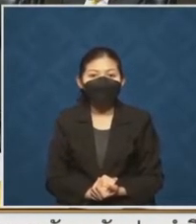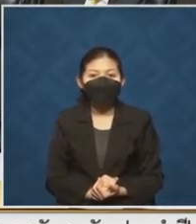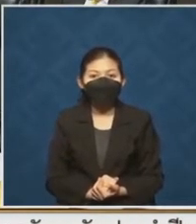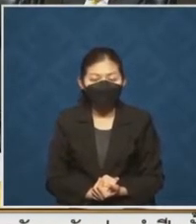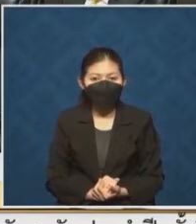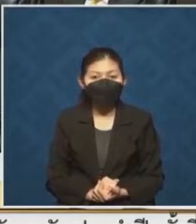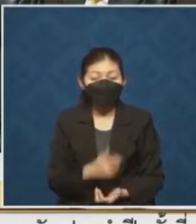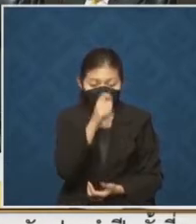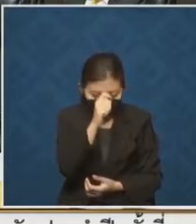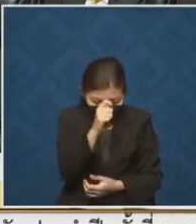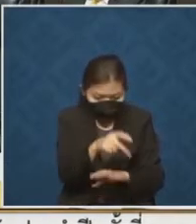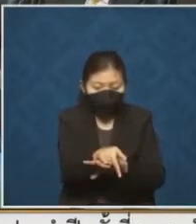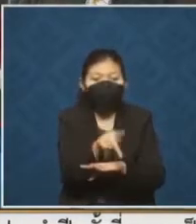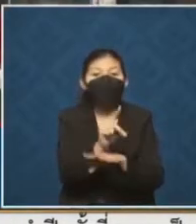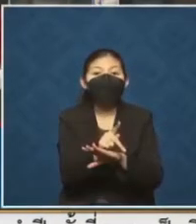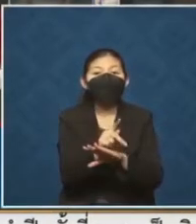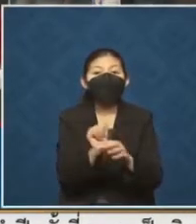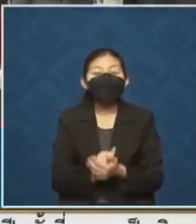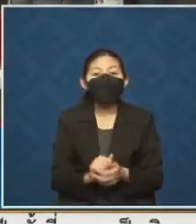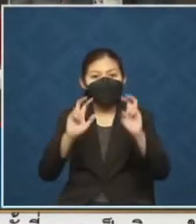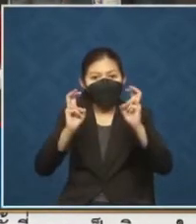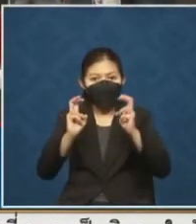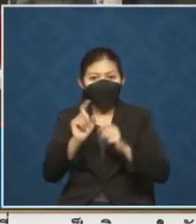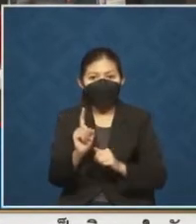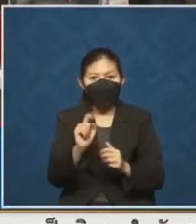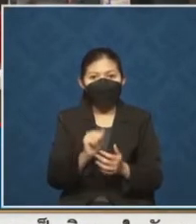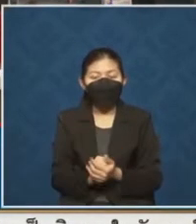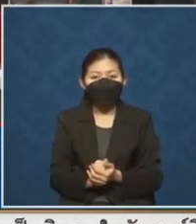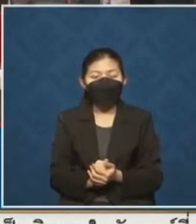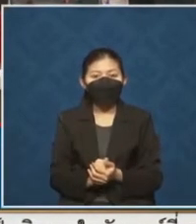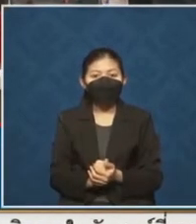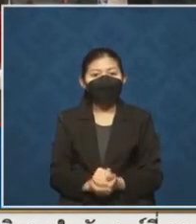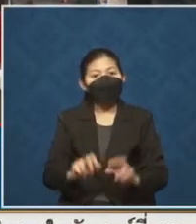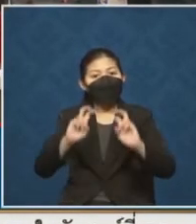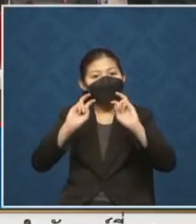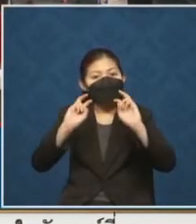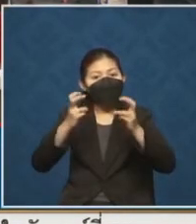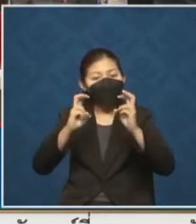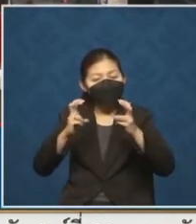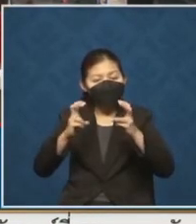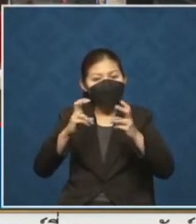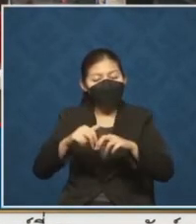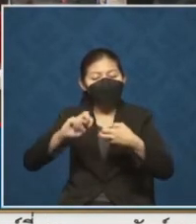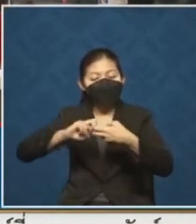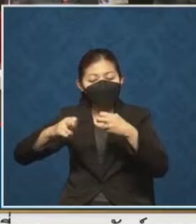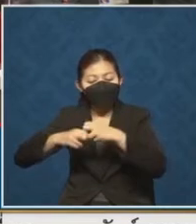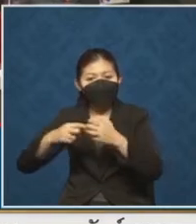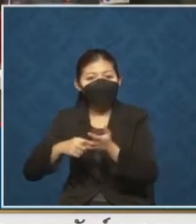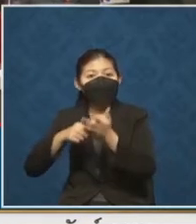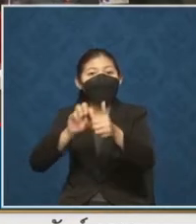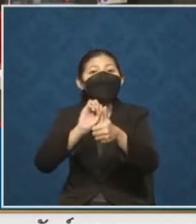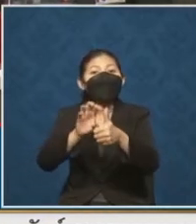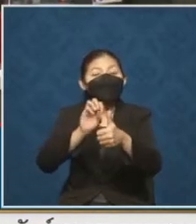เหมือนเฉยต่อการแก้ปัญหาการเธอหรือฉันจะนำเอาเรื่องของนิวรอหมอมาใช้ค่ะพี่น้องประชาชนในเรื่องที่เป็นยุค itแล้ว